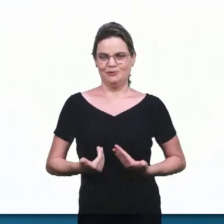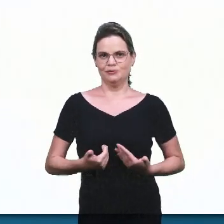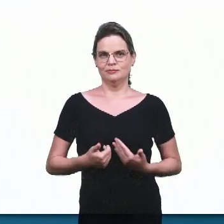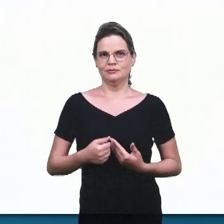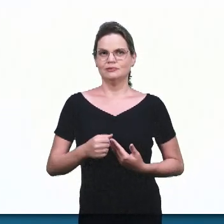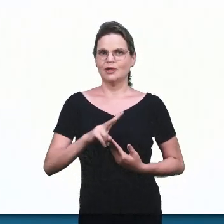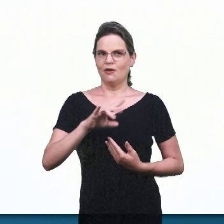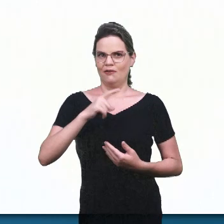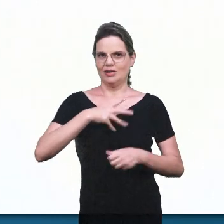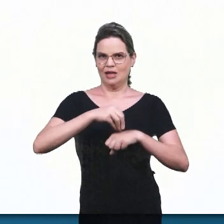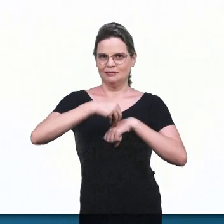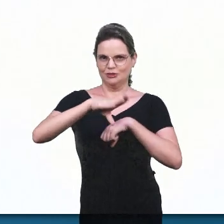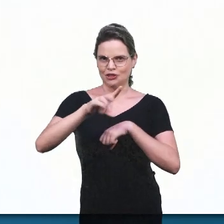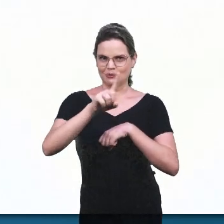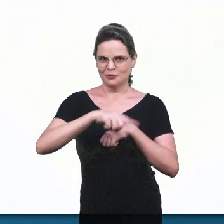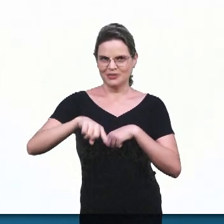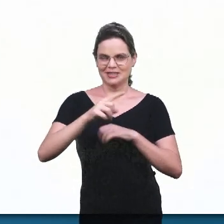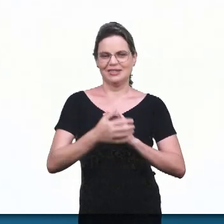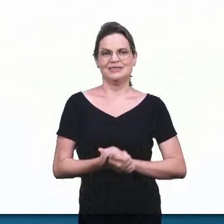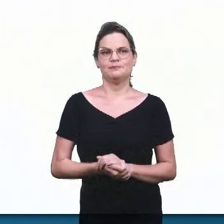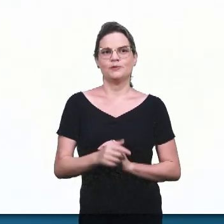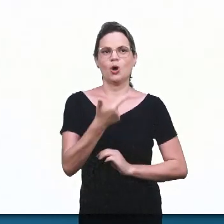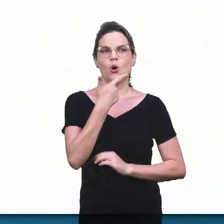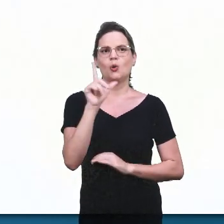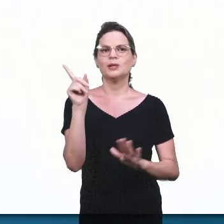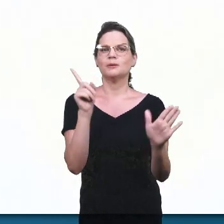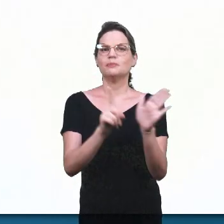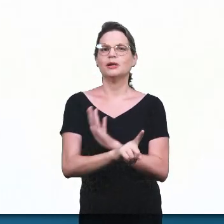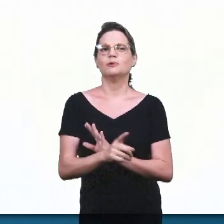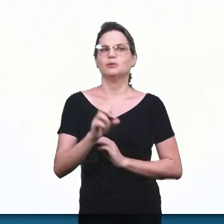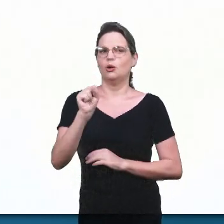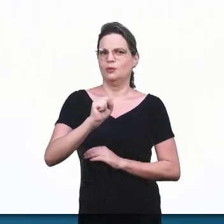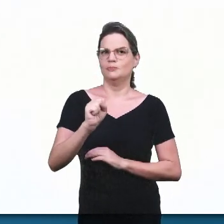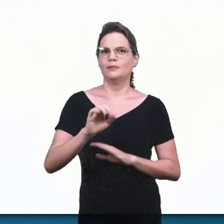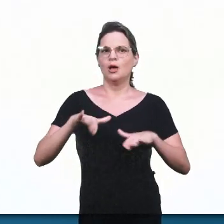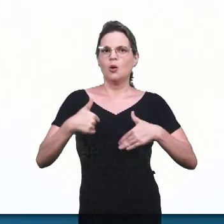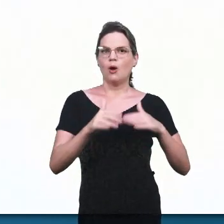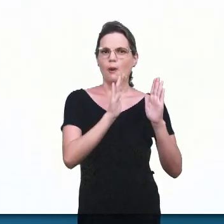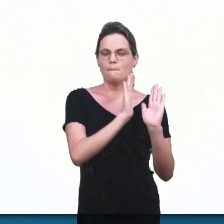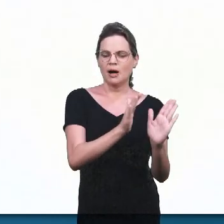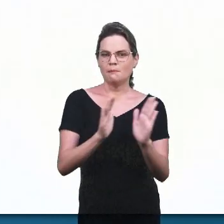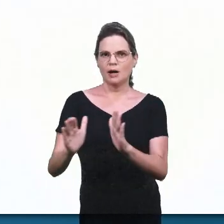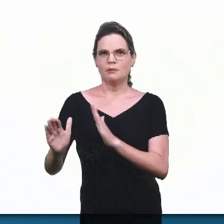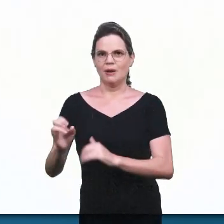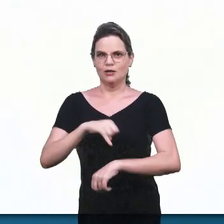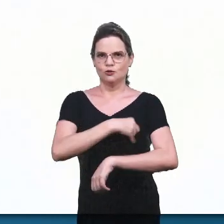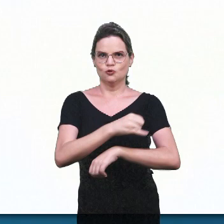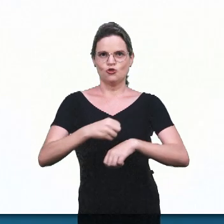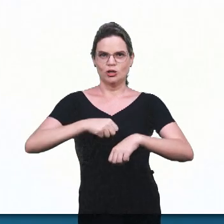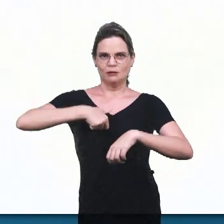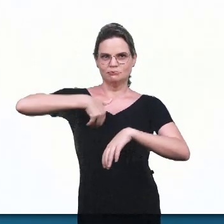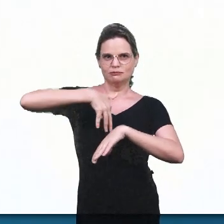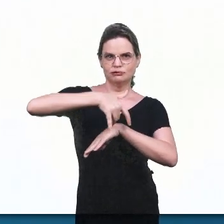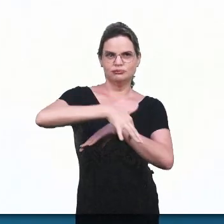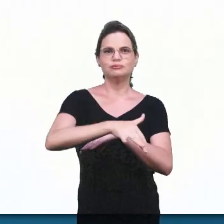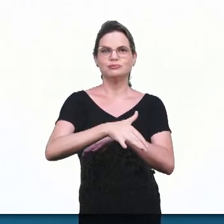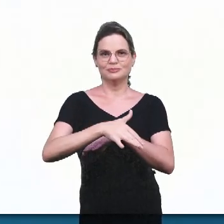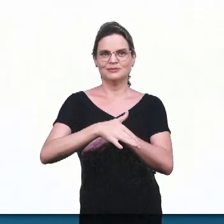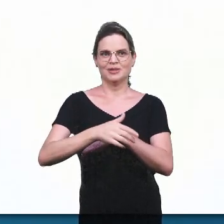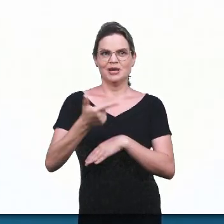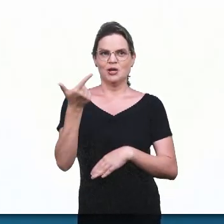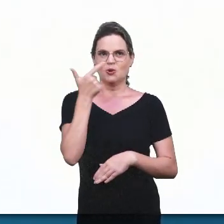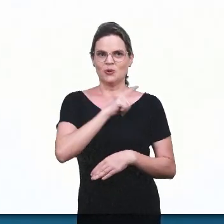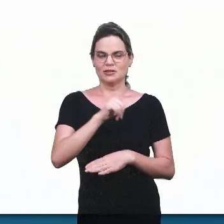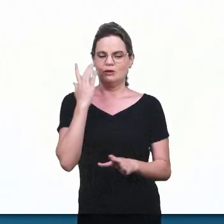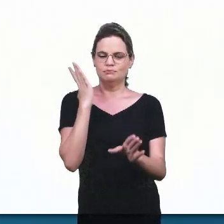donne un indice ici. Prochaine question. Quelles sont les étapes pour le passage du Jourdain que nous retrouvons en